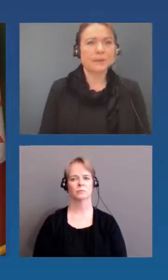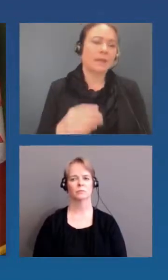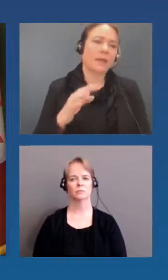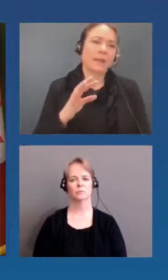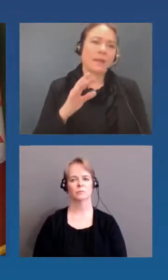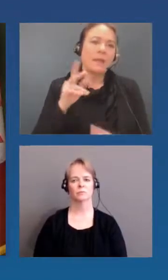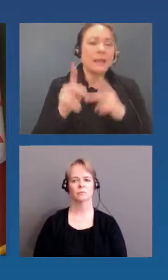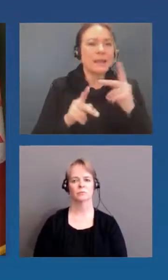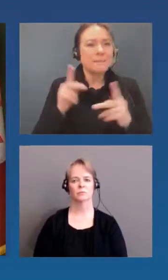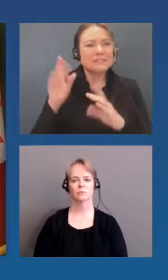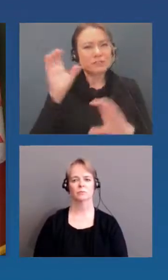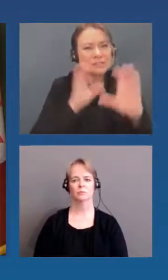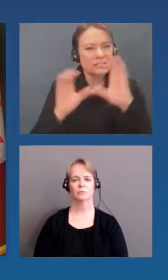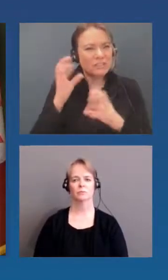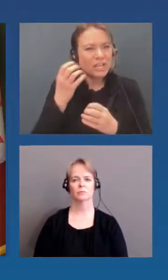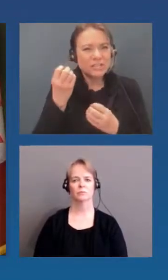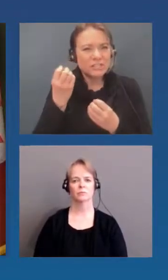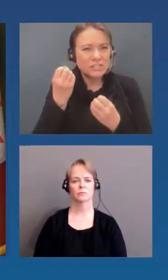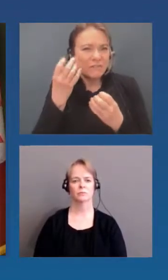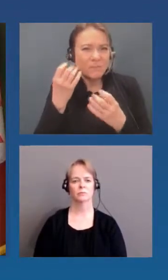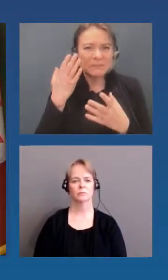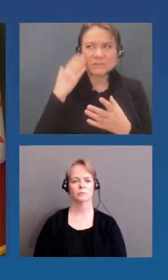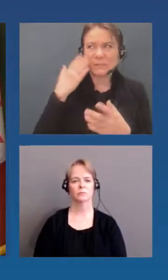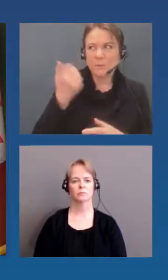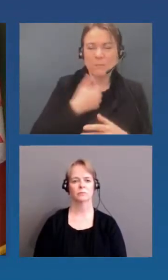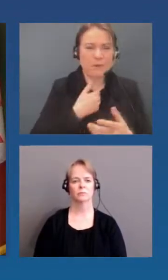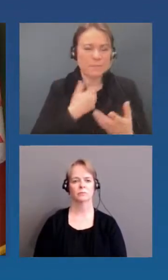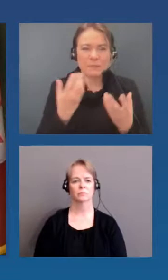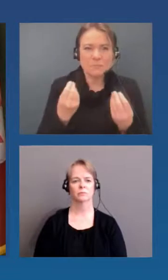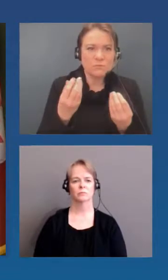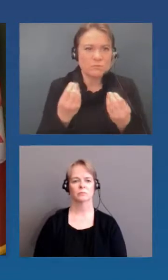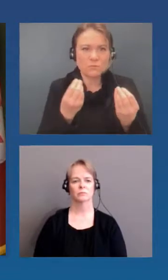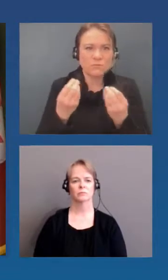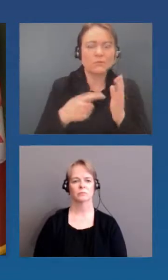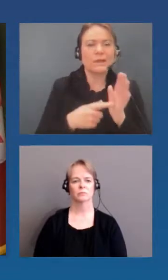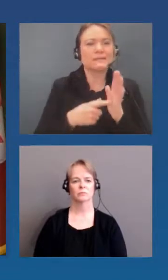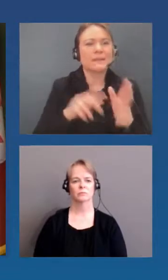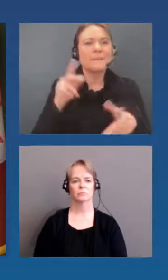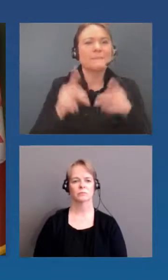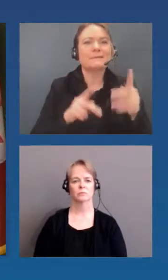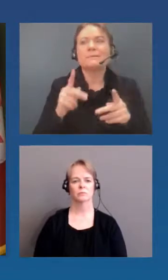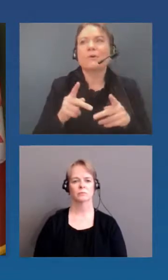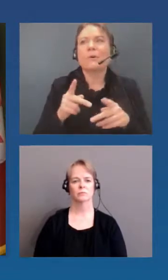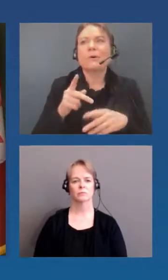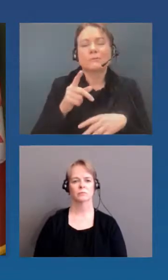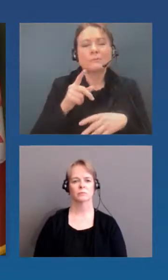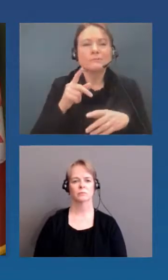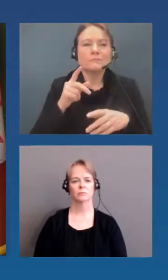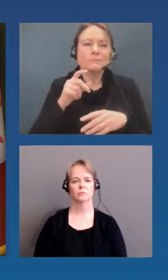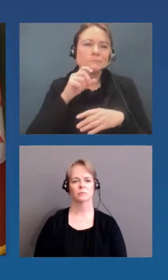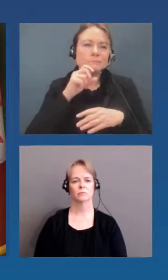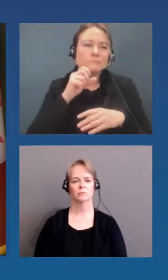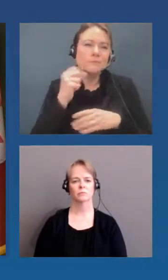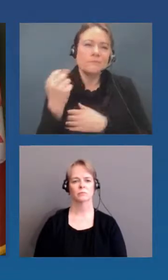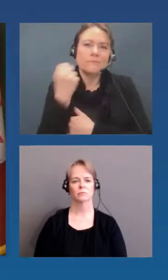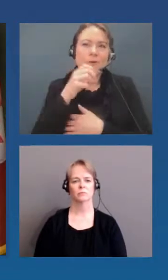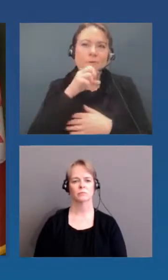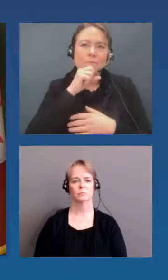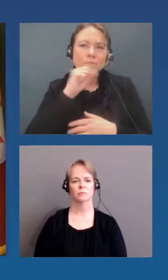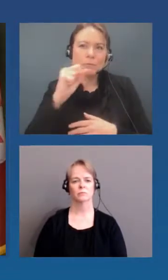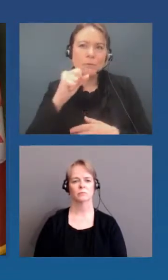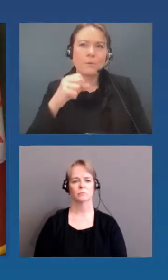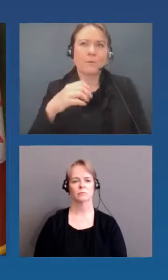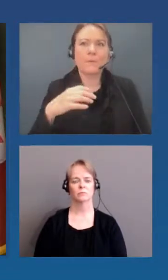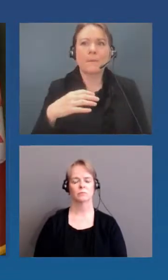cherchent l'information, qui ne sont pas certains où ils sont situés, en ce moment, on parle de gens qui sont généralement plus âgés et qui sont peut-être moins